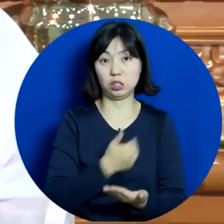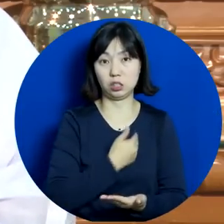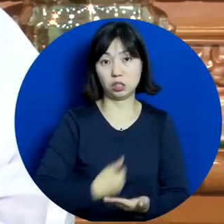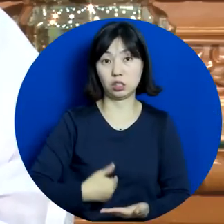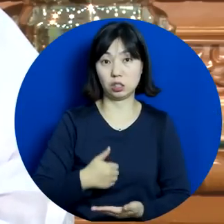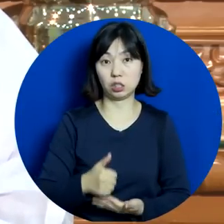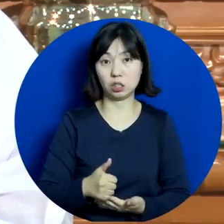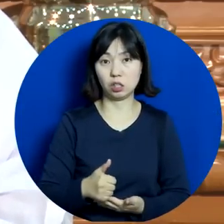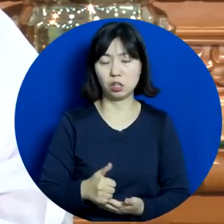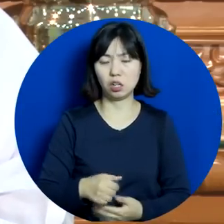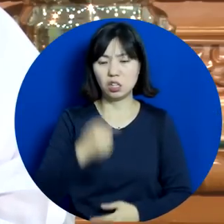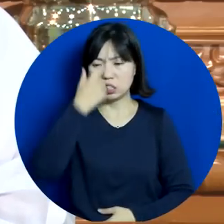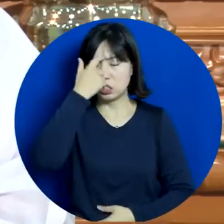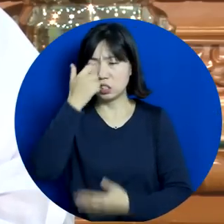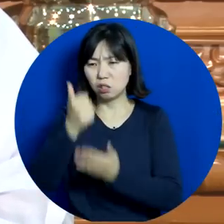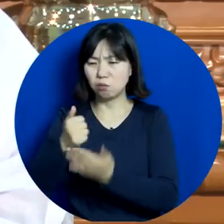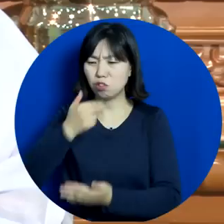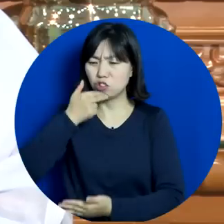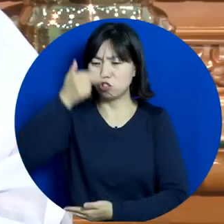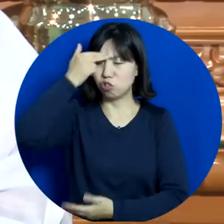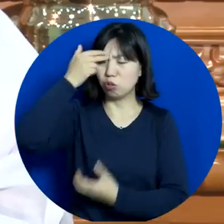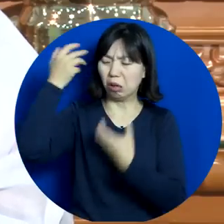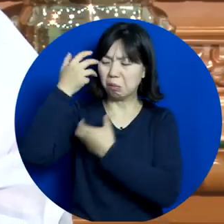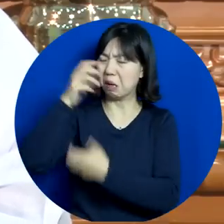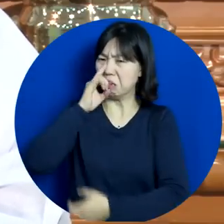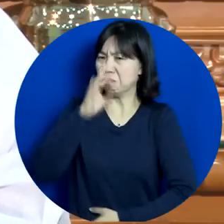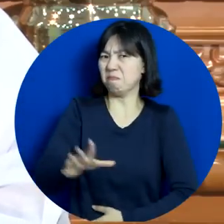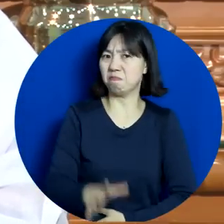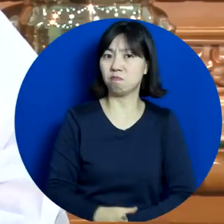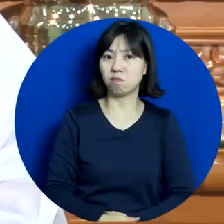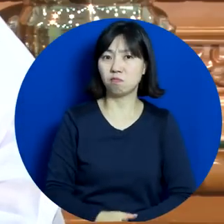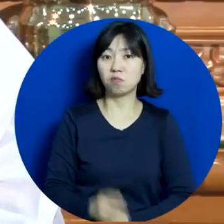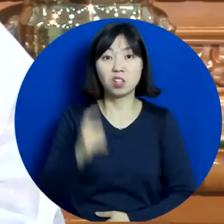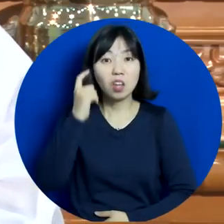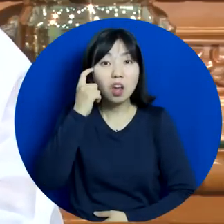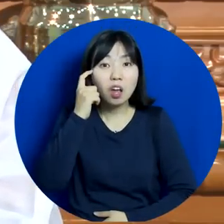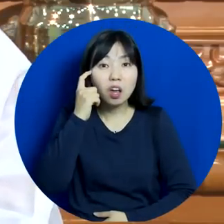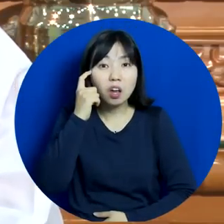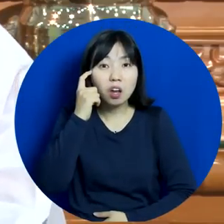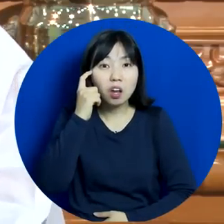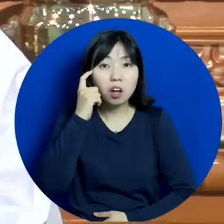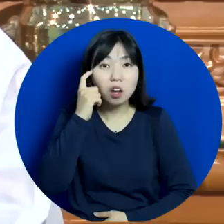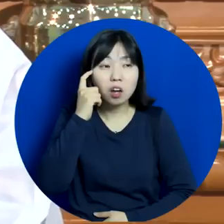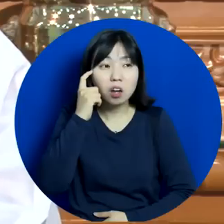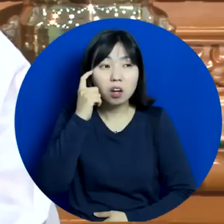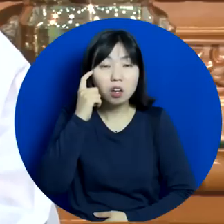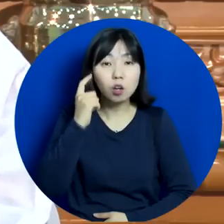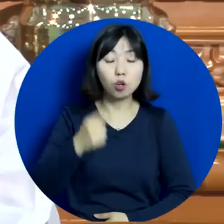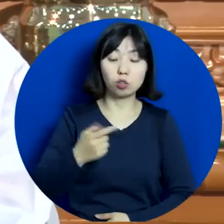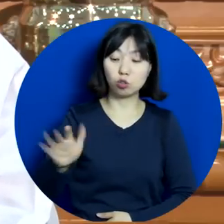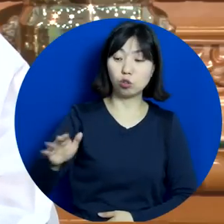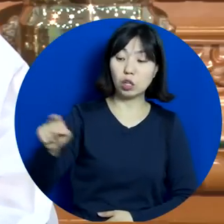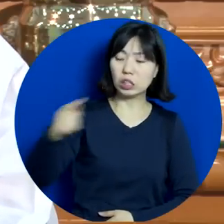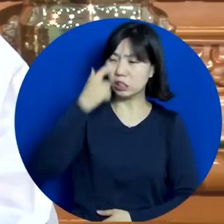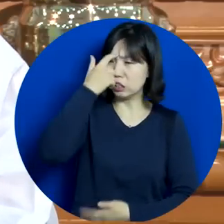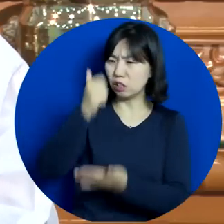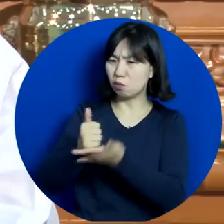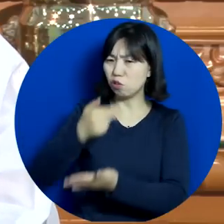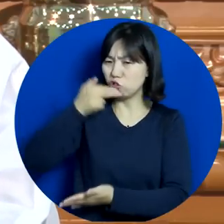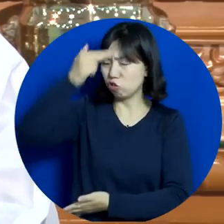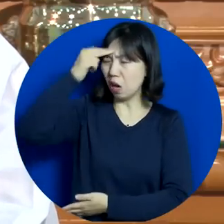스님은 술 먹으면 안 돼! 하는 여러분들이 상이 있다면, 여러분들은 또 여러분들에게 어떤 상이 있다. 우린 먹어도 돼! 하는 상이